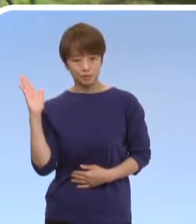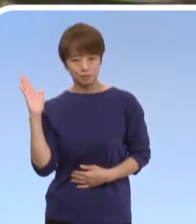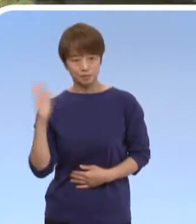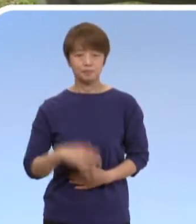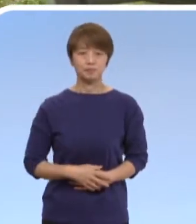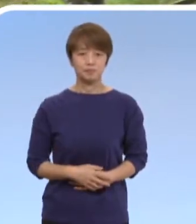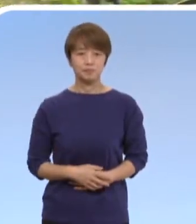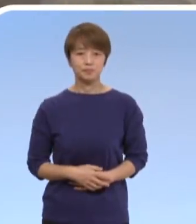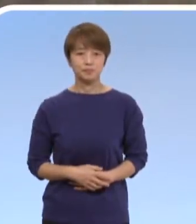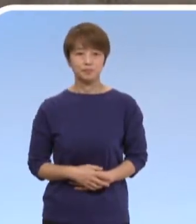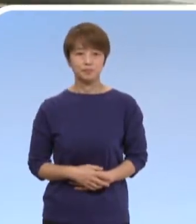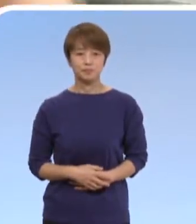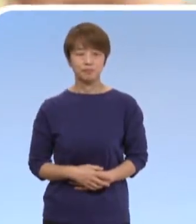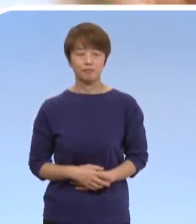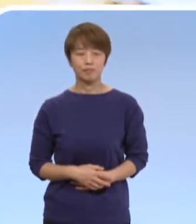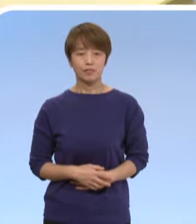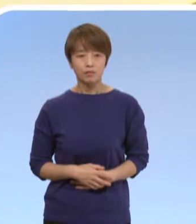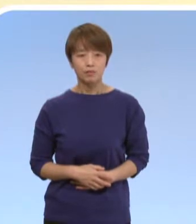これなんです。